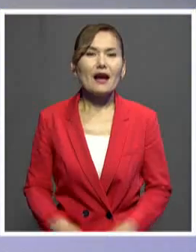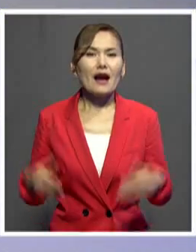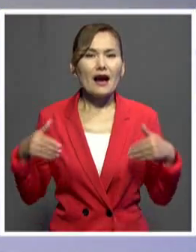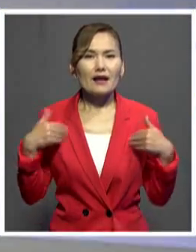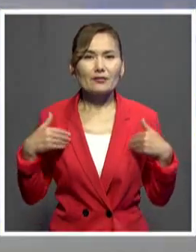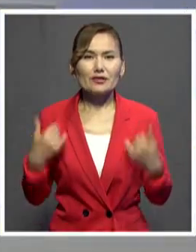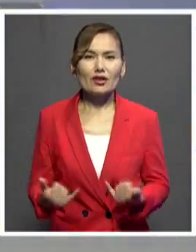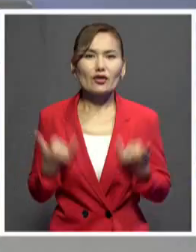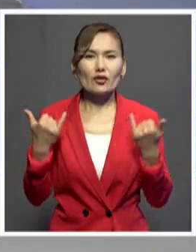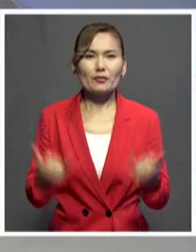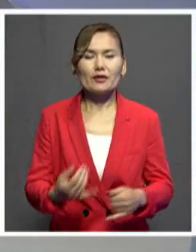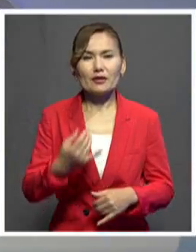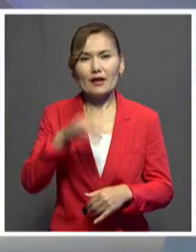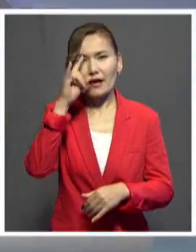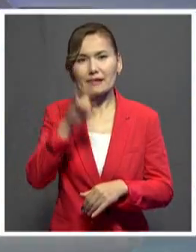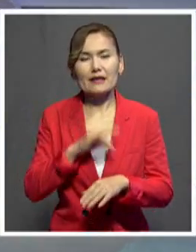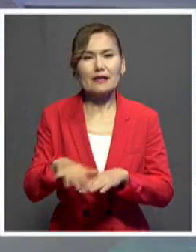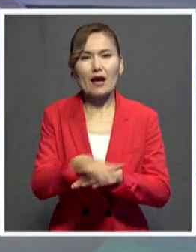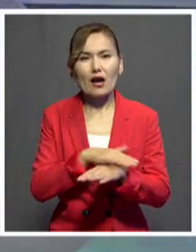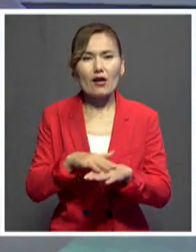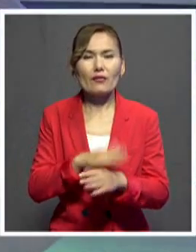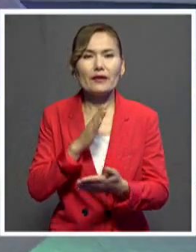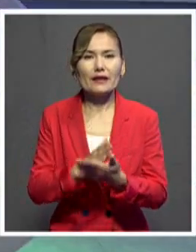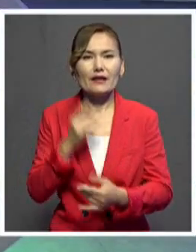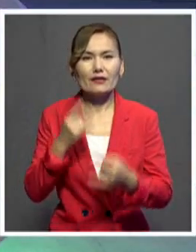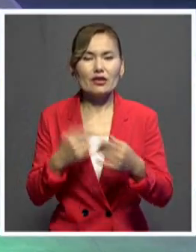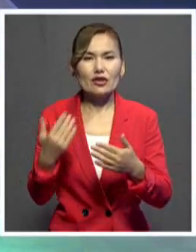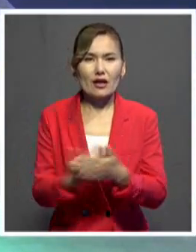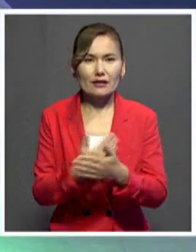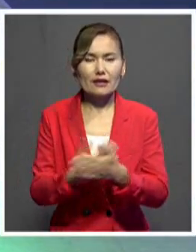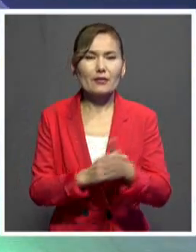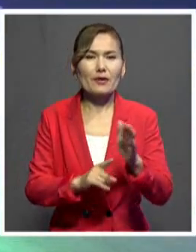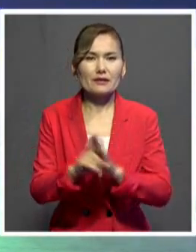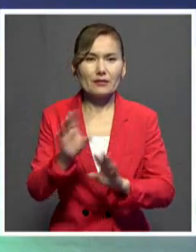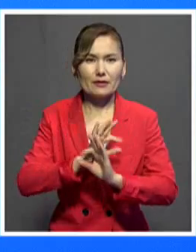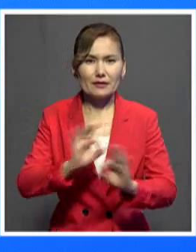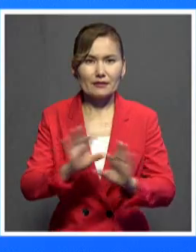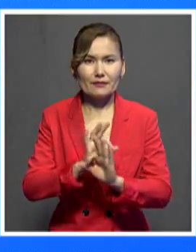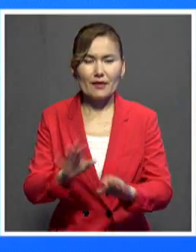Ассаламу алейкум, ардақты ағайын, тікелей эфирде ақпарат студияда Шерхан Жамбылұлы және сурдо аудармашы Самал Нұрым.